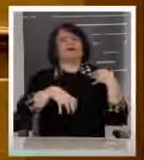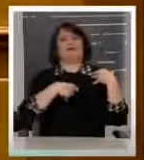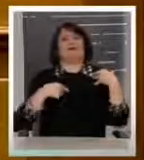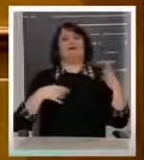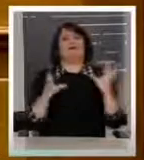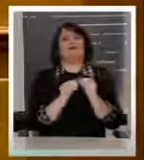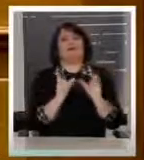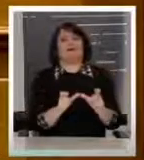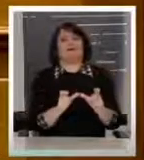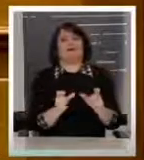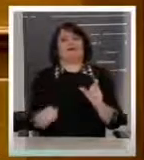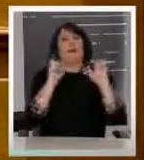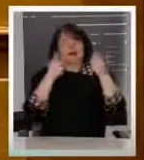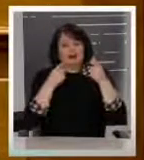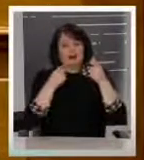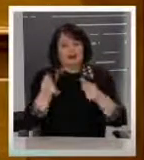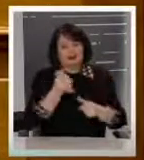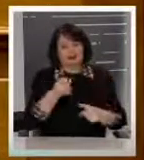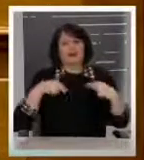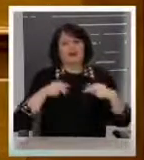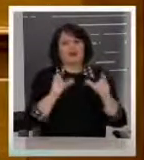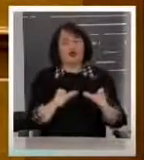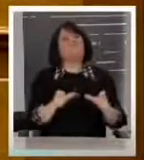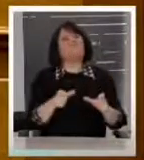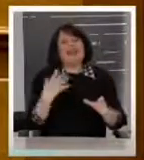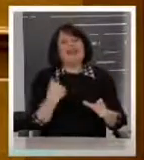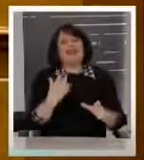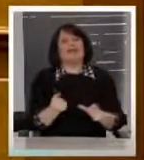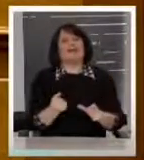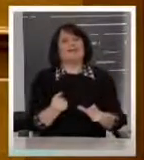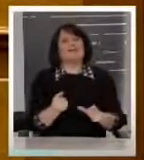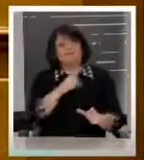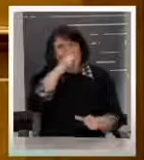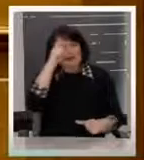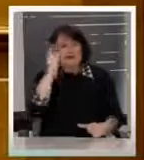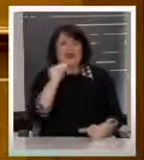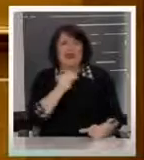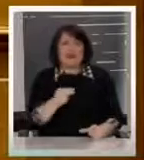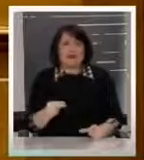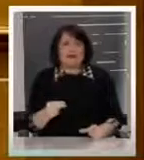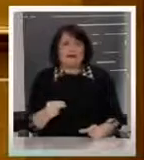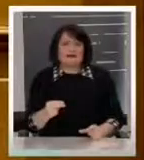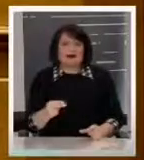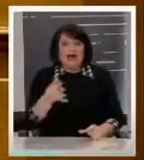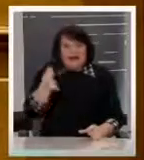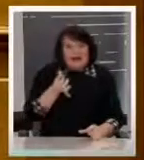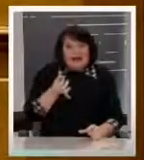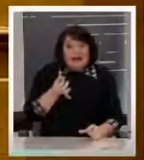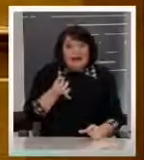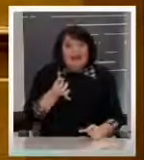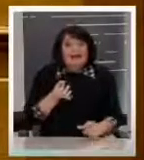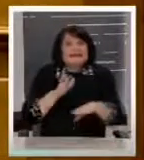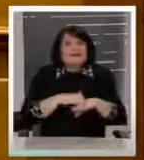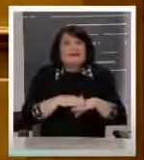Νέας Δημοκρατίας ότι το Υπουργείο Εθνικής Άμυνας είναι πονεμένο. Είναι όντως πονεμένο, αλλά παρέλειψε να αναφέρει από τι